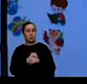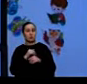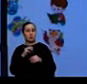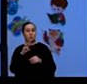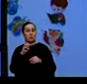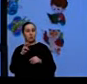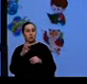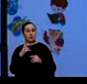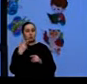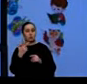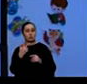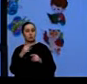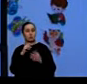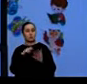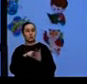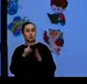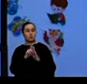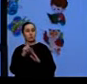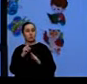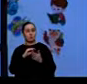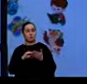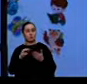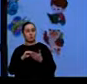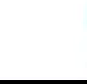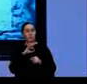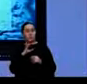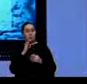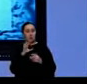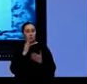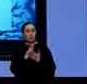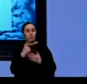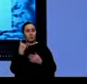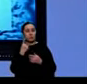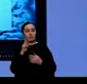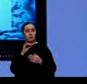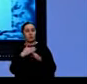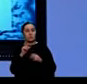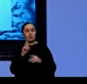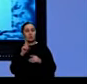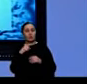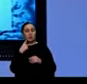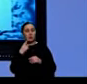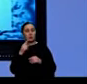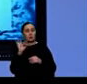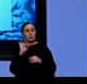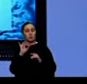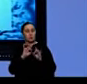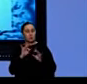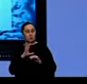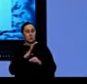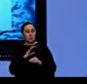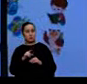Barakalla. Matn 3ta xat boshidan boshlab yozilgan. Birinchi qismda nimalar haqida gapirilgan?